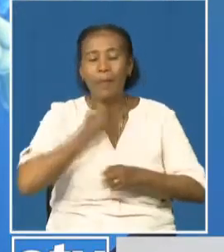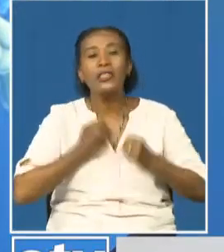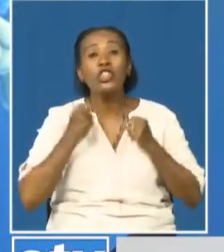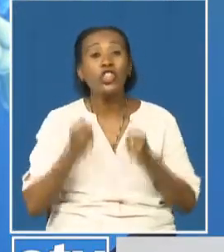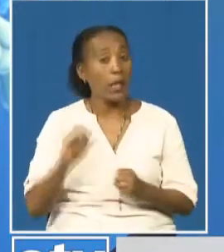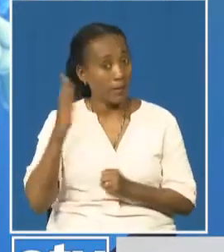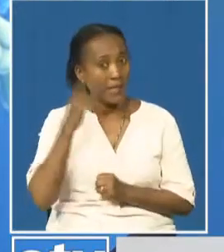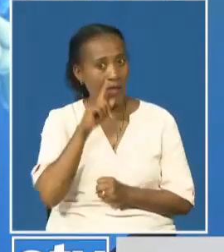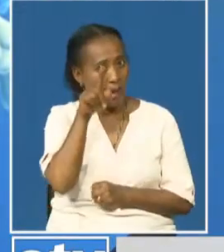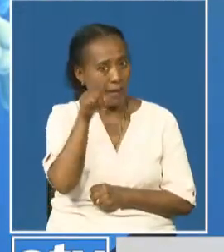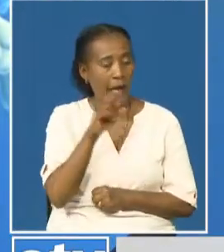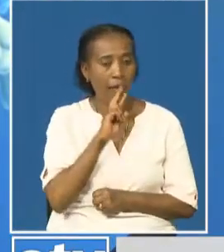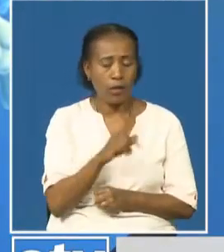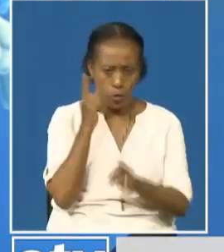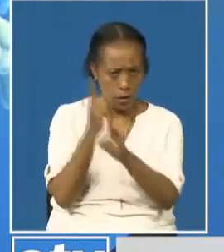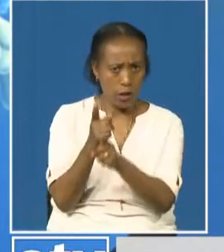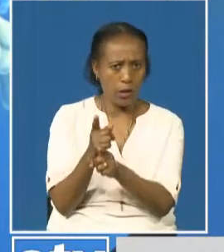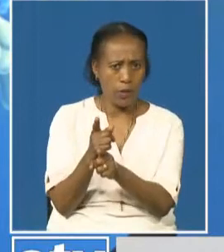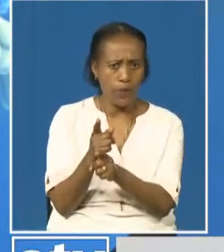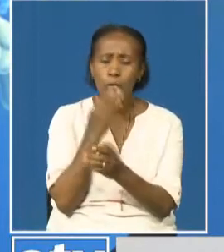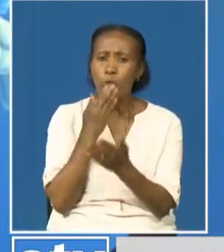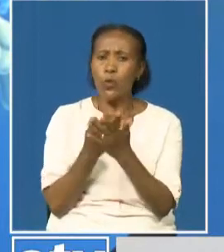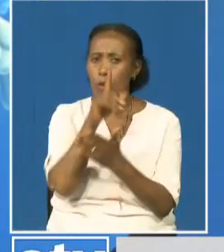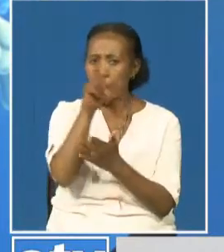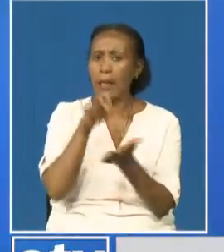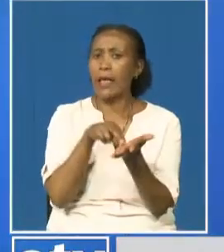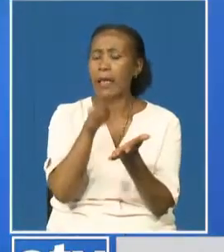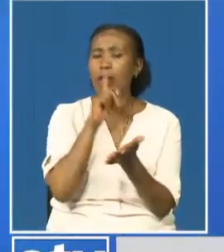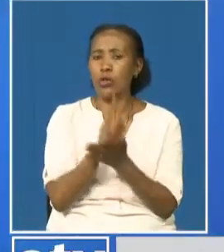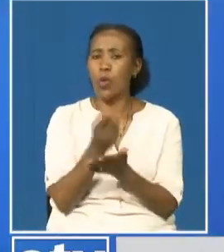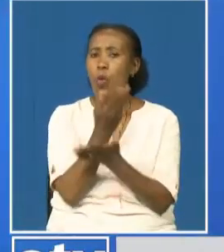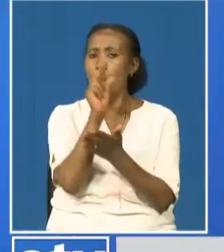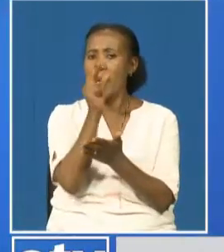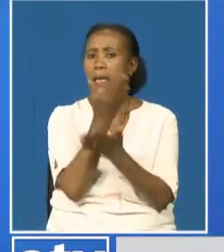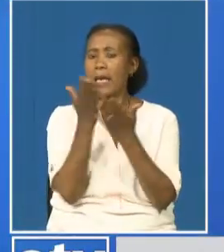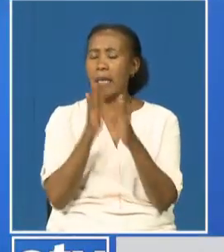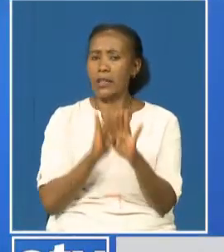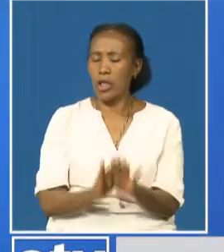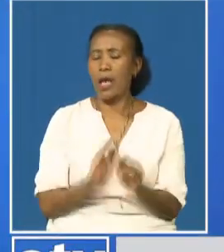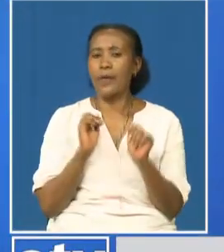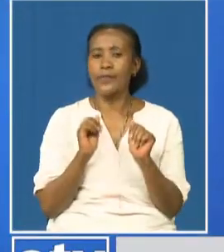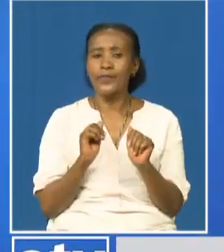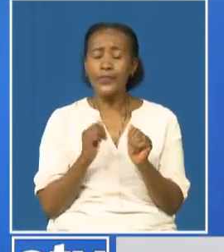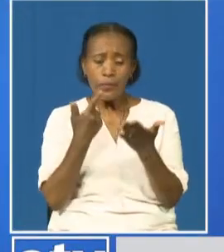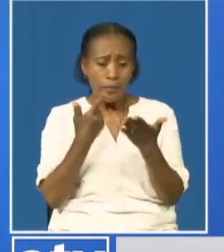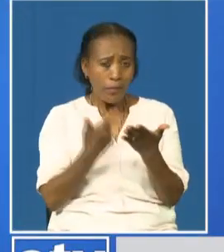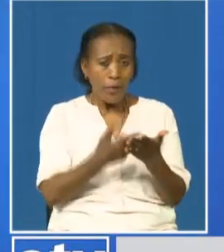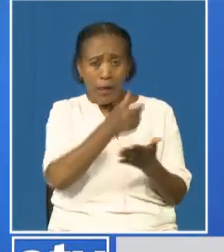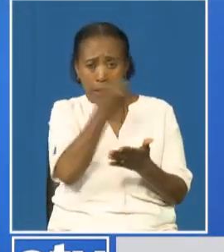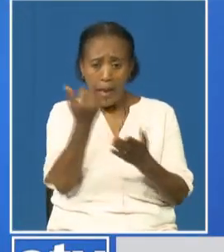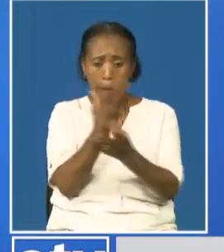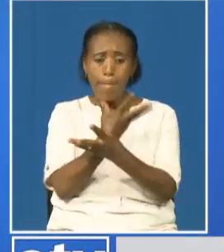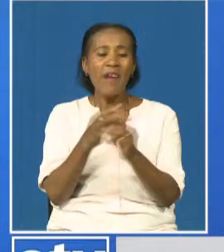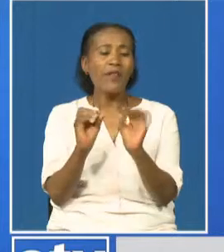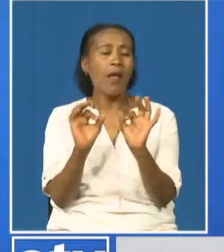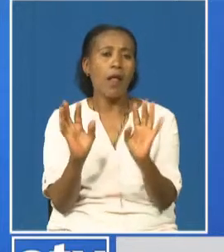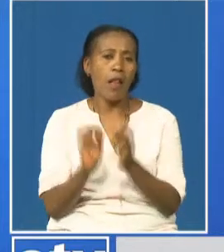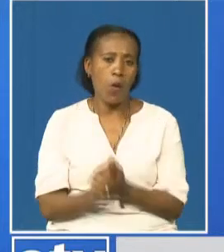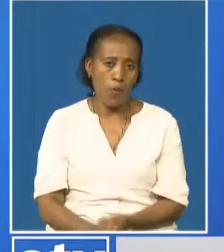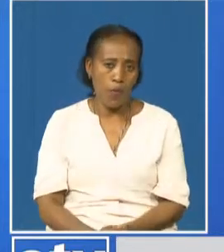ይቻላል ይመስለኛል ጥያቄያቸው። ልክ ነው ጥሩ ጥያቄ ነው ያነሱት። ነገራችን ላይ ይሄ ሌላ መፍትሄ የለውም።